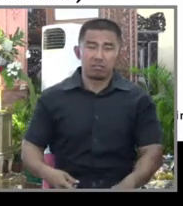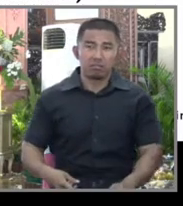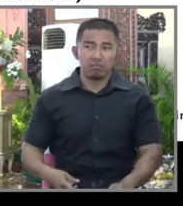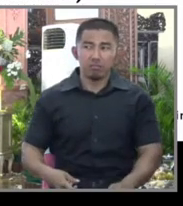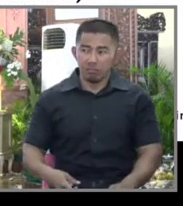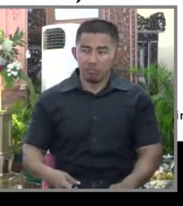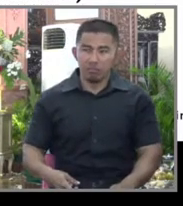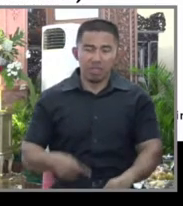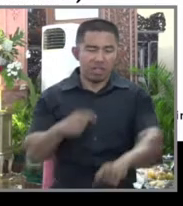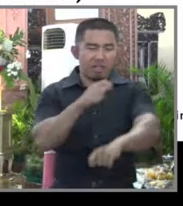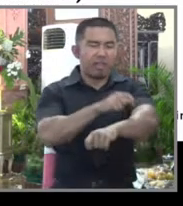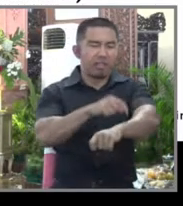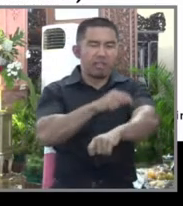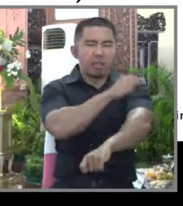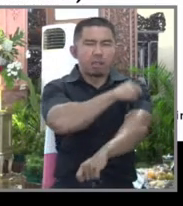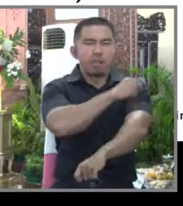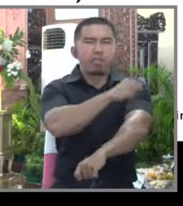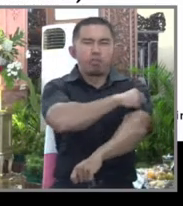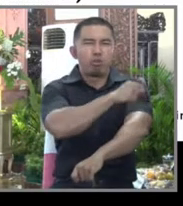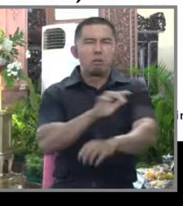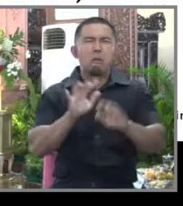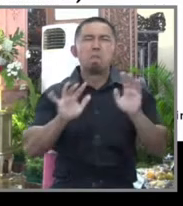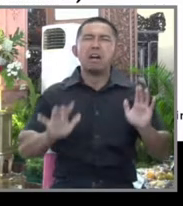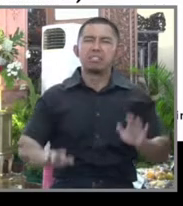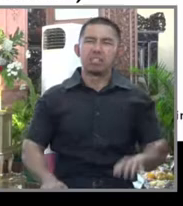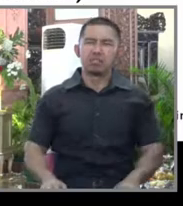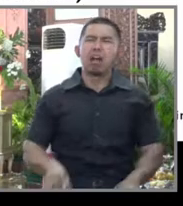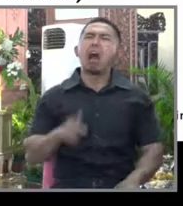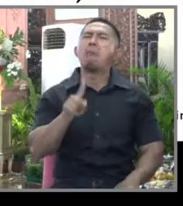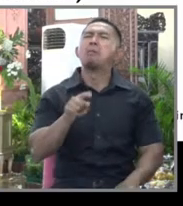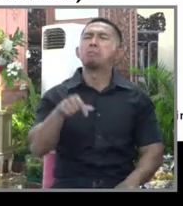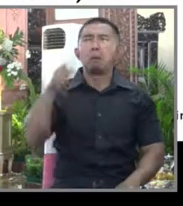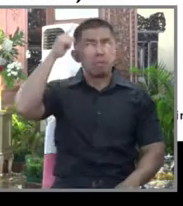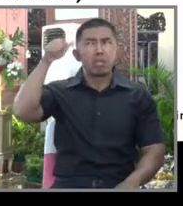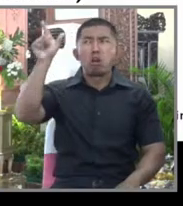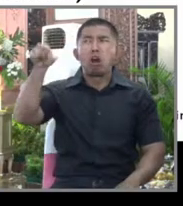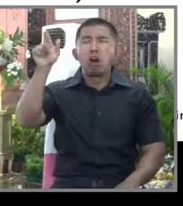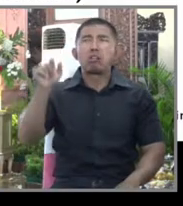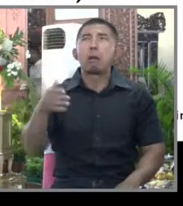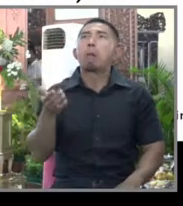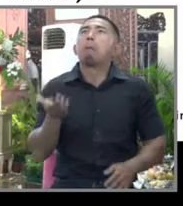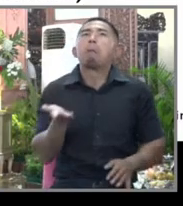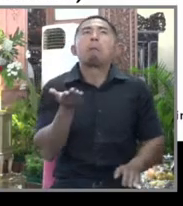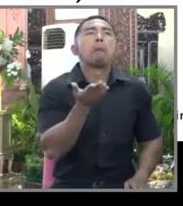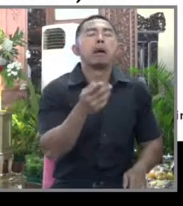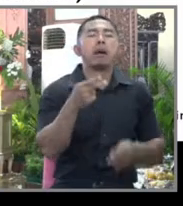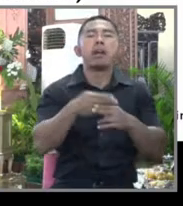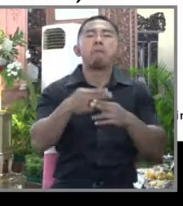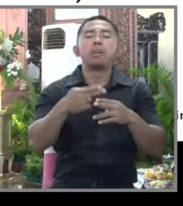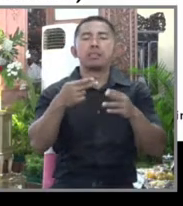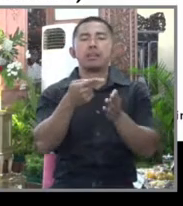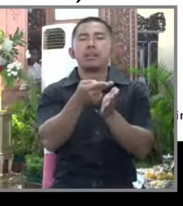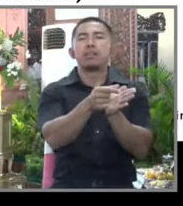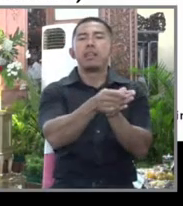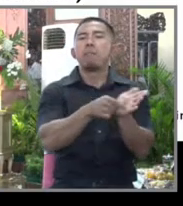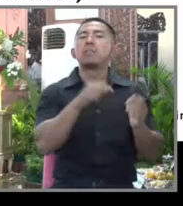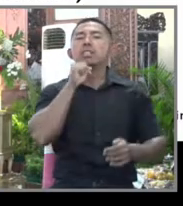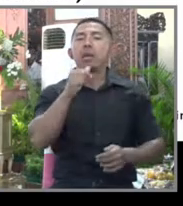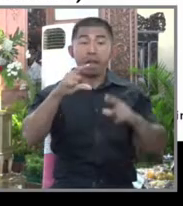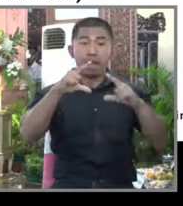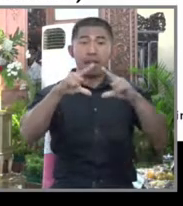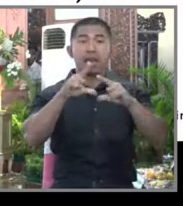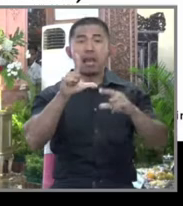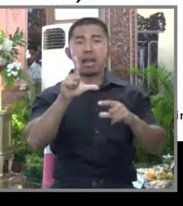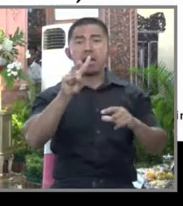tatonya banyak kenapa Pak kami dianggap orang jalanan Hai namanya Arvin chat awal dia mau sekolah lagi nggak